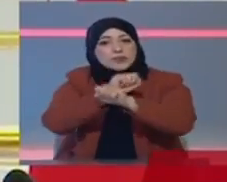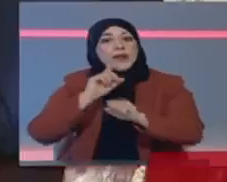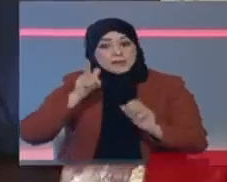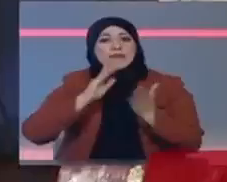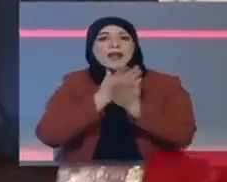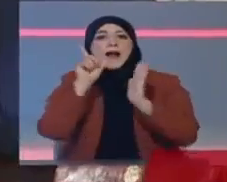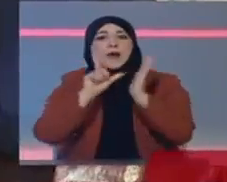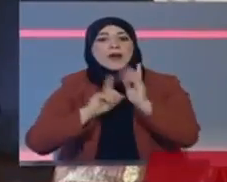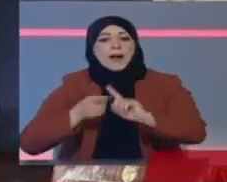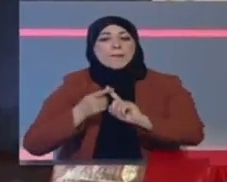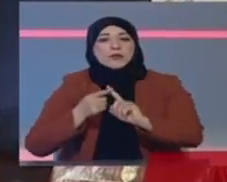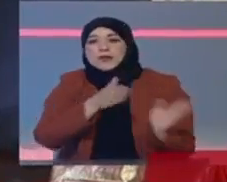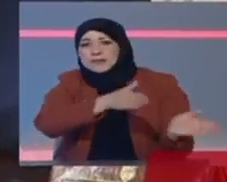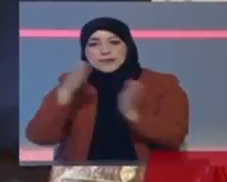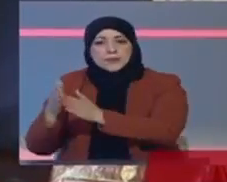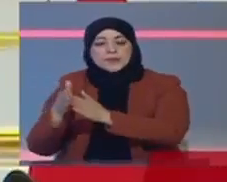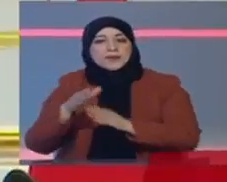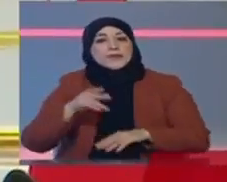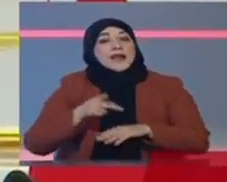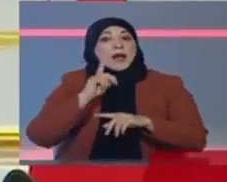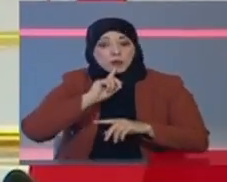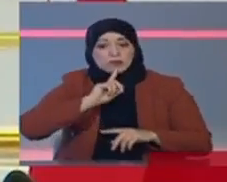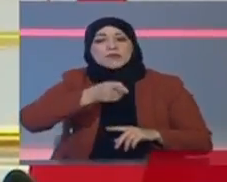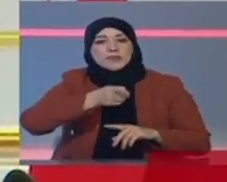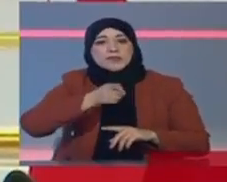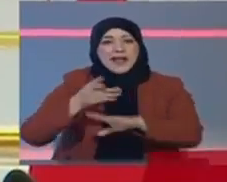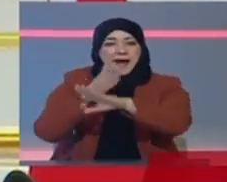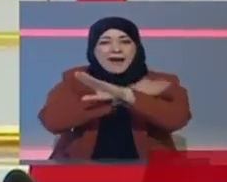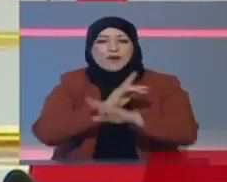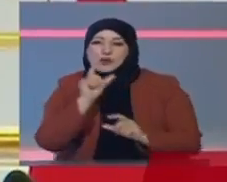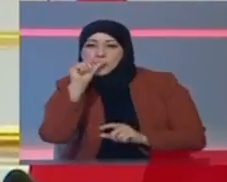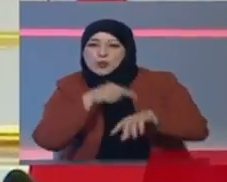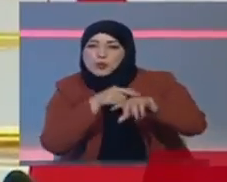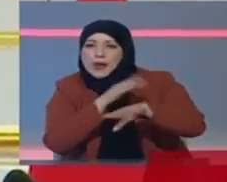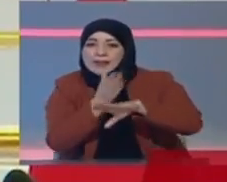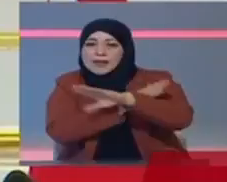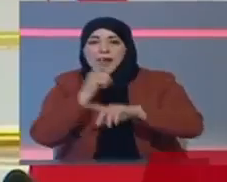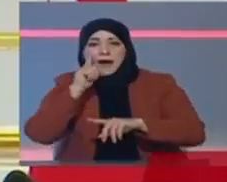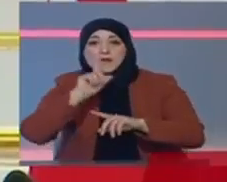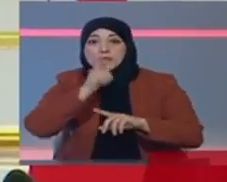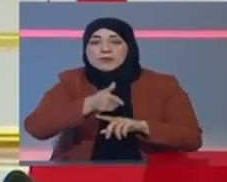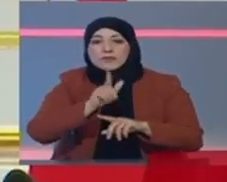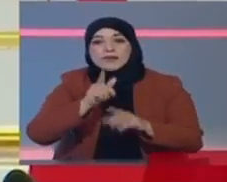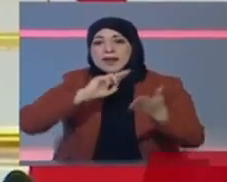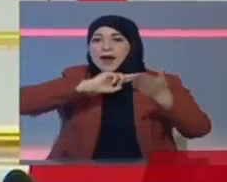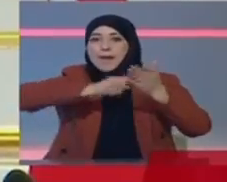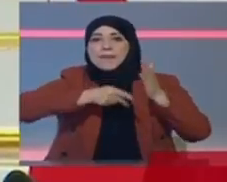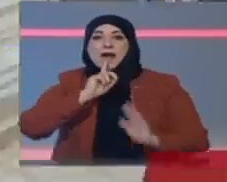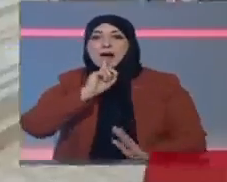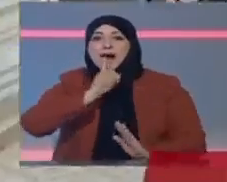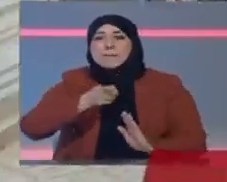هؤلاء وانت ايضا منذ قليل بعد امضاء الامر